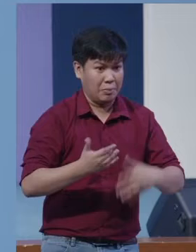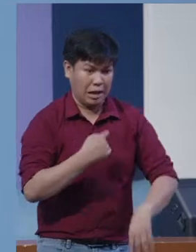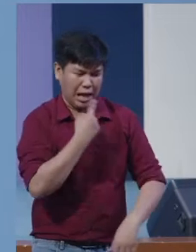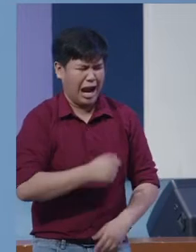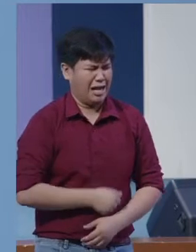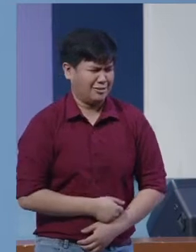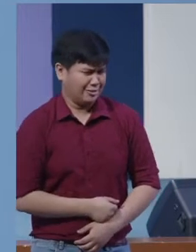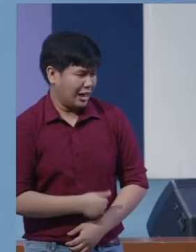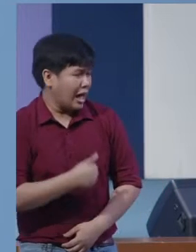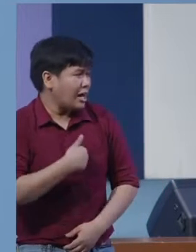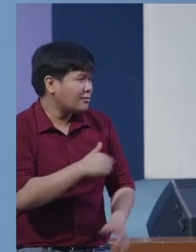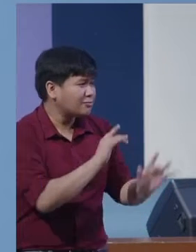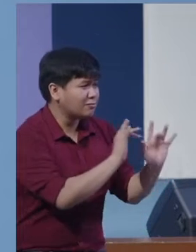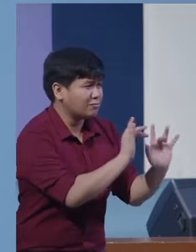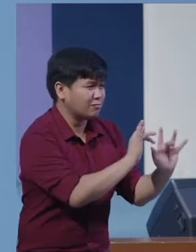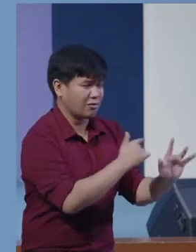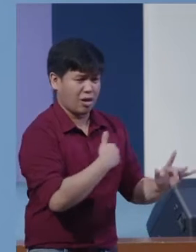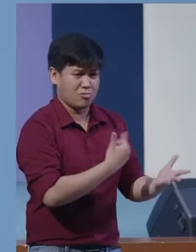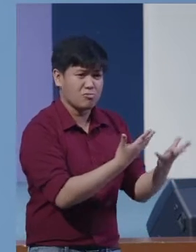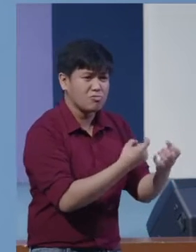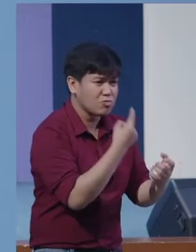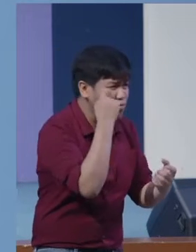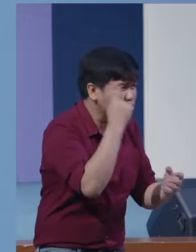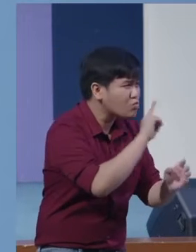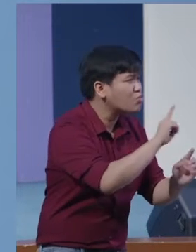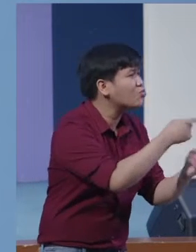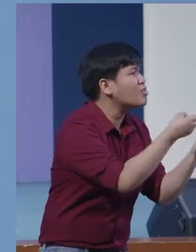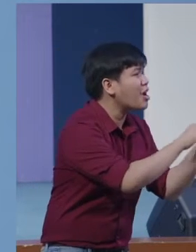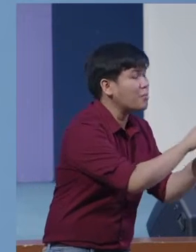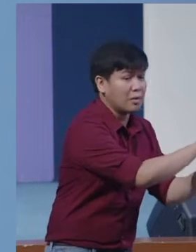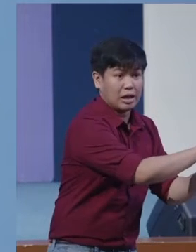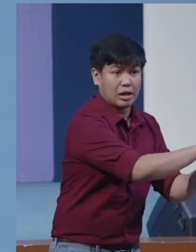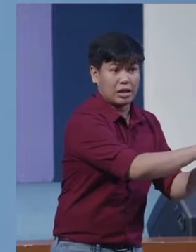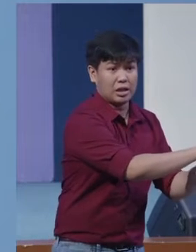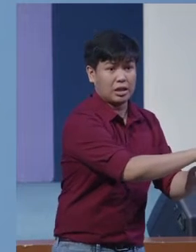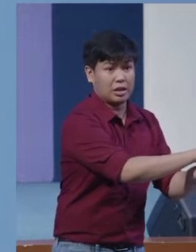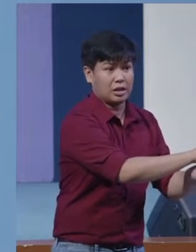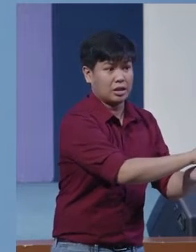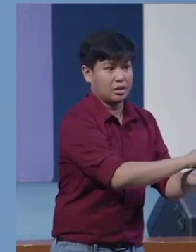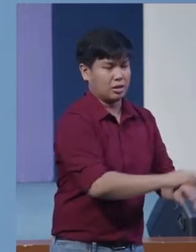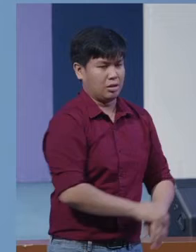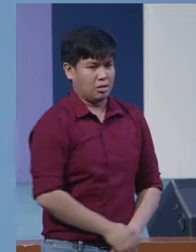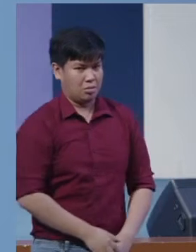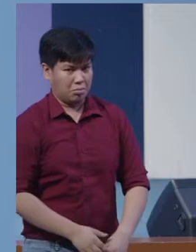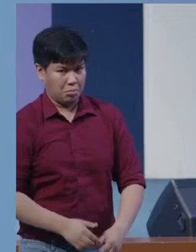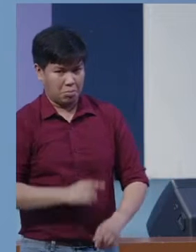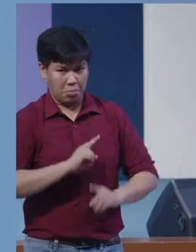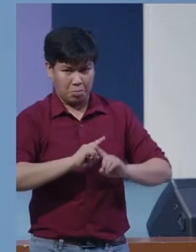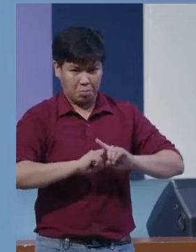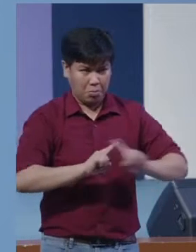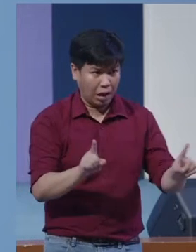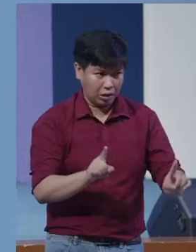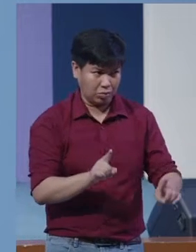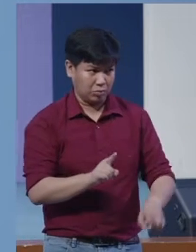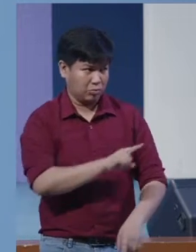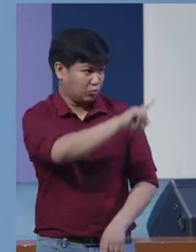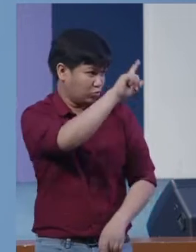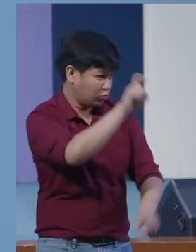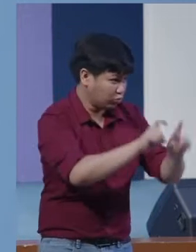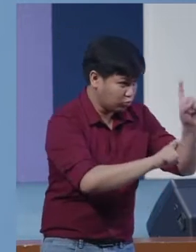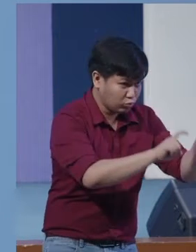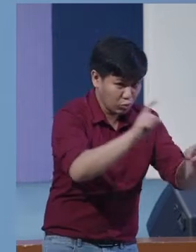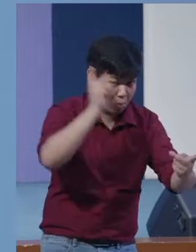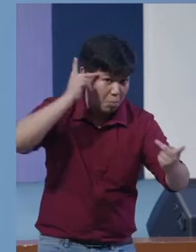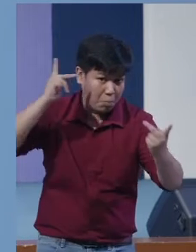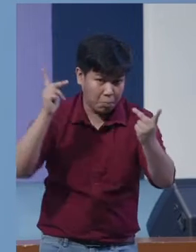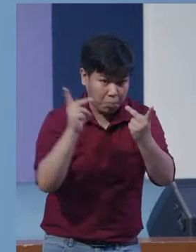Nagmamalasakit lang po. Nagmamagandang loob lang po. Hindi ko po dapat sabihin, pero, ayan.